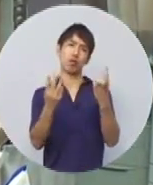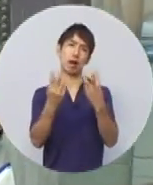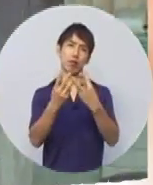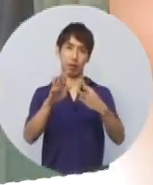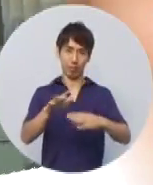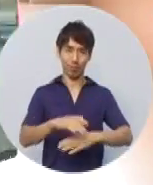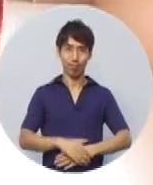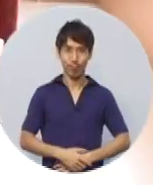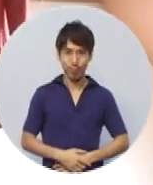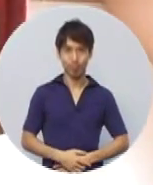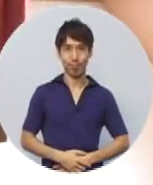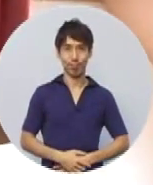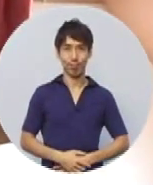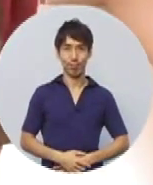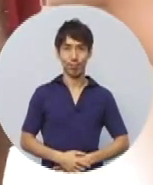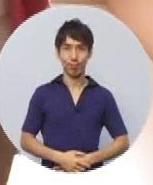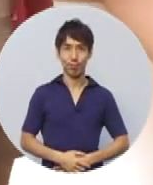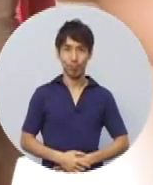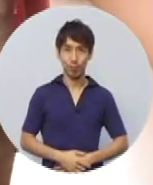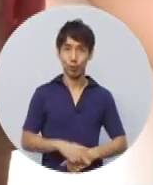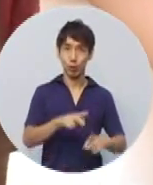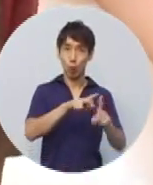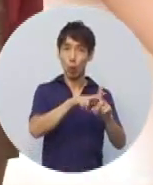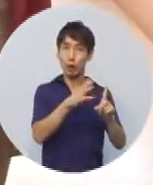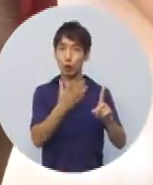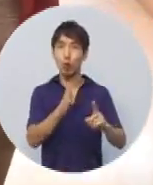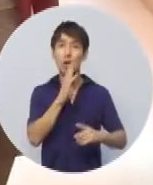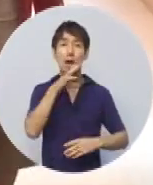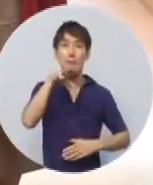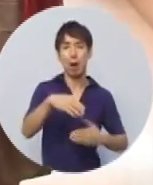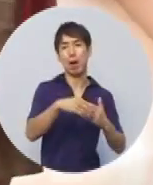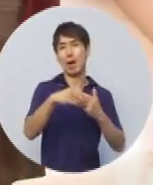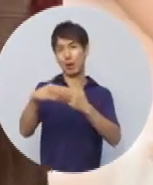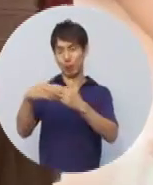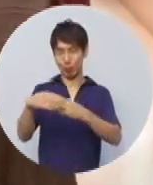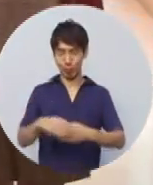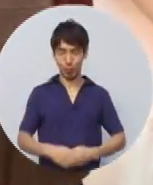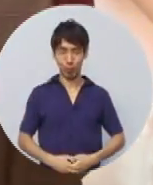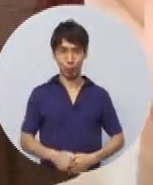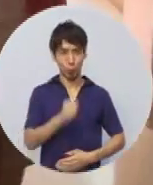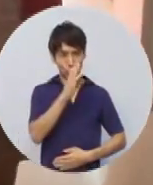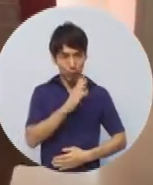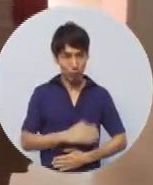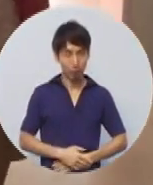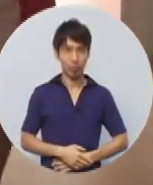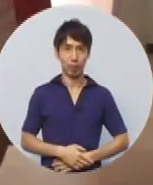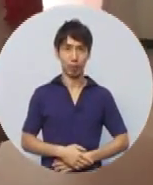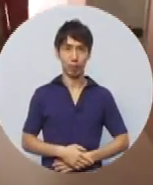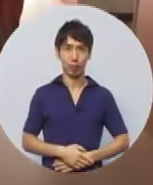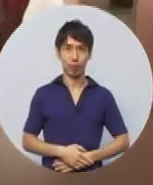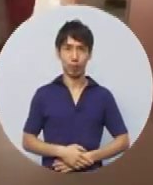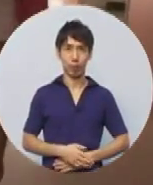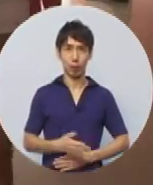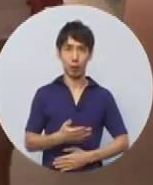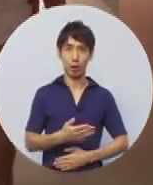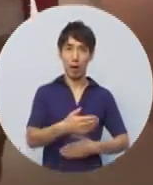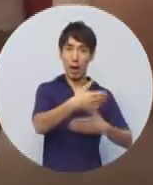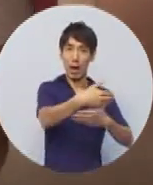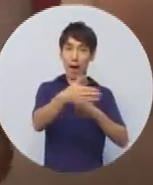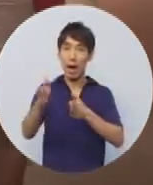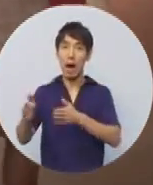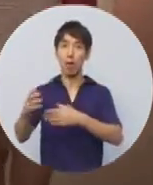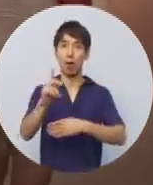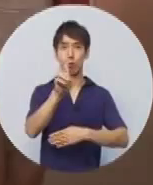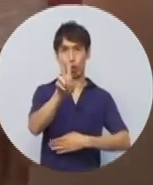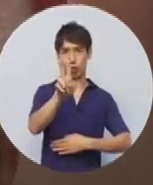。 じゃあ小児救急の現場案内しますね。 はい、 お願いします。じゃあこっちになります。 はい、 2部屋あるんですけれ